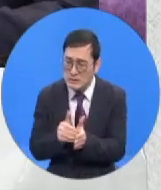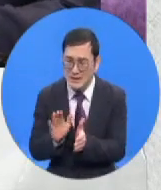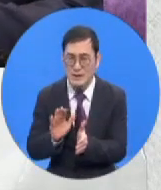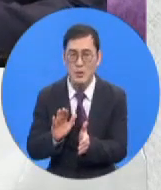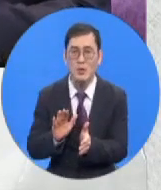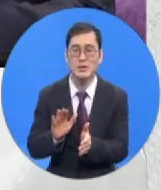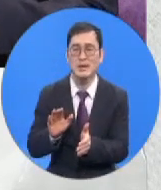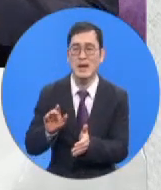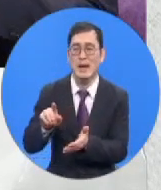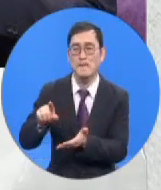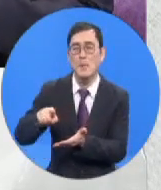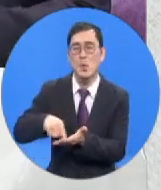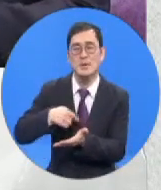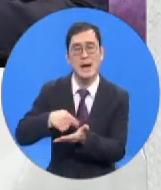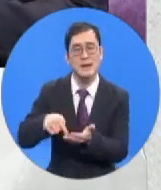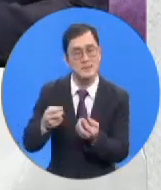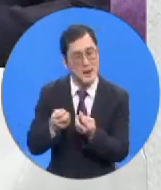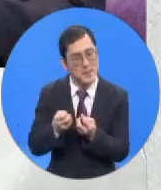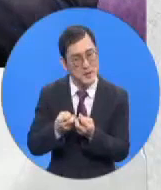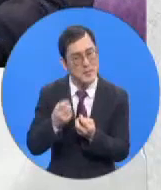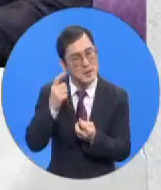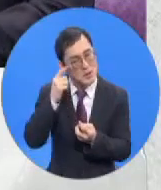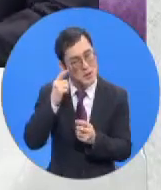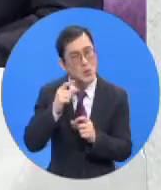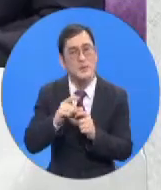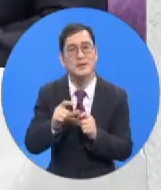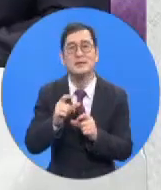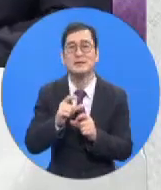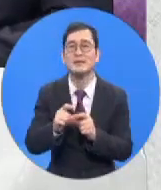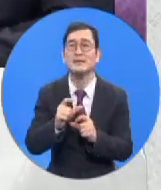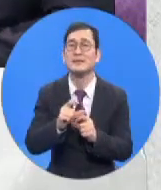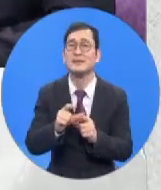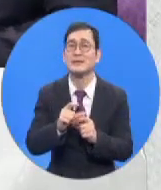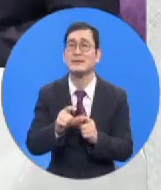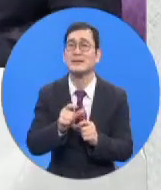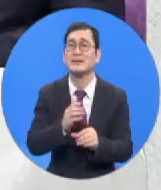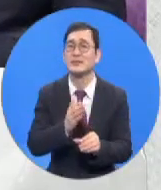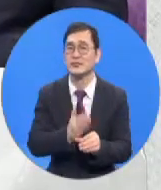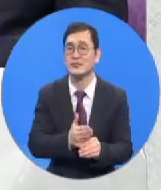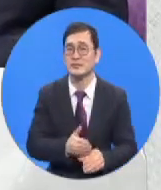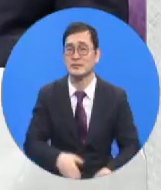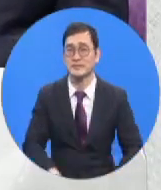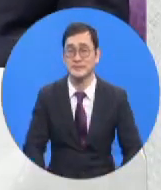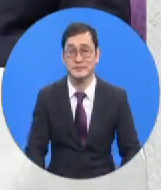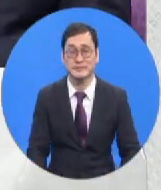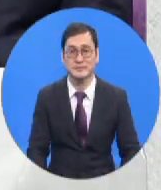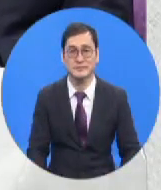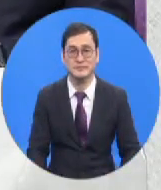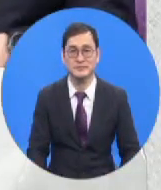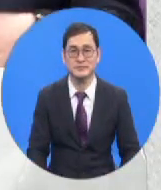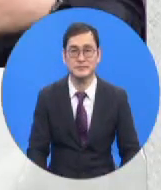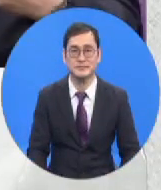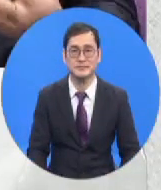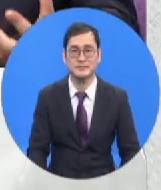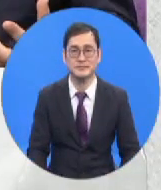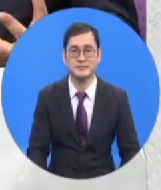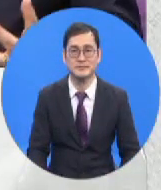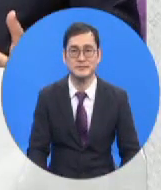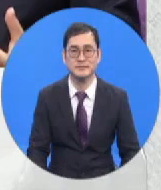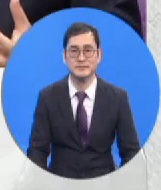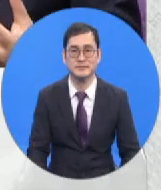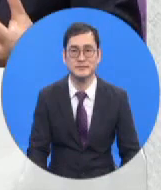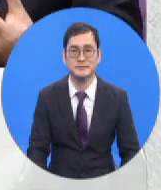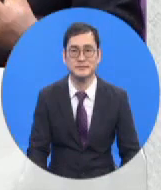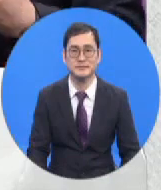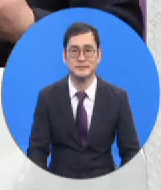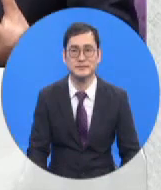보상, 이런 쪽으로 구조적으로 이제 옮겨갈 수밖에 없는 상황이. 모두 그 고민을 하고 있다. 당연히 고민하는, 예. 것입니다. 그리고